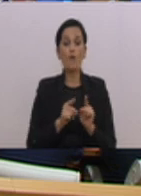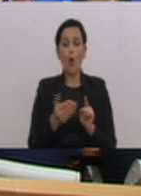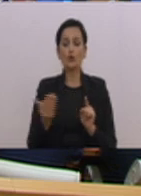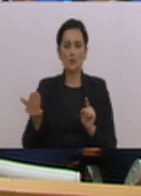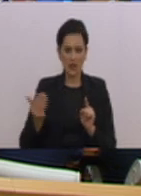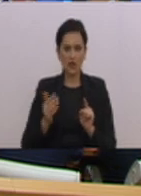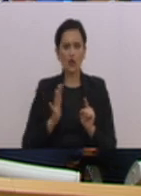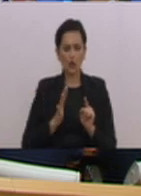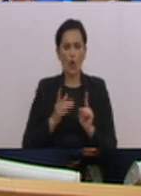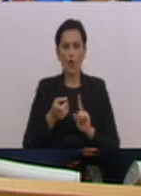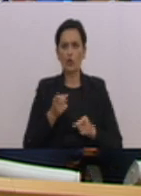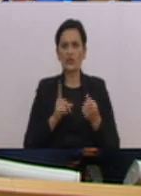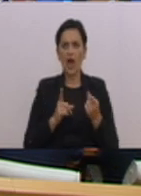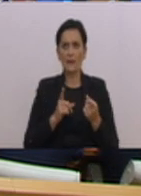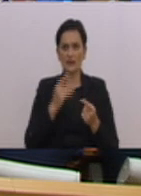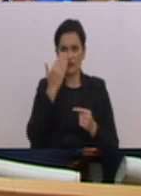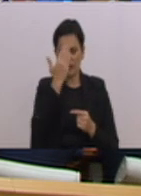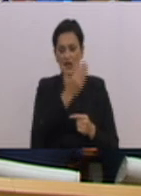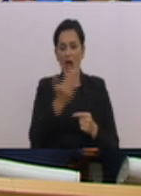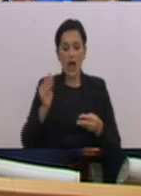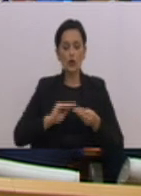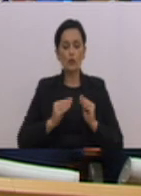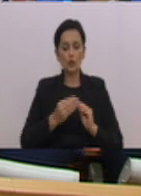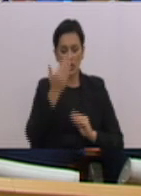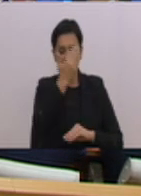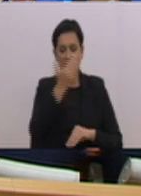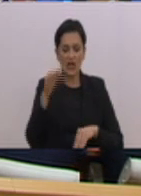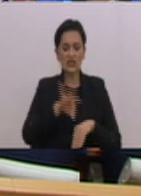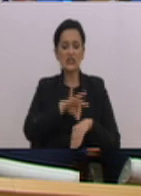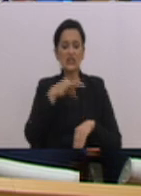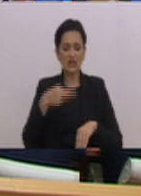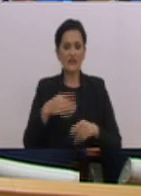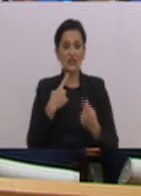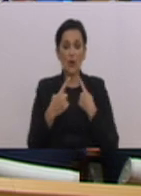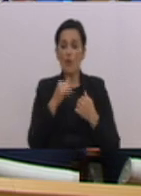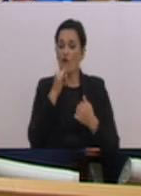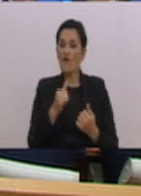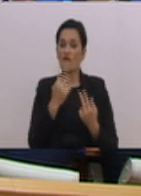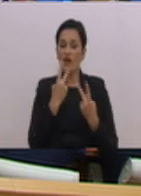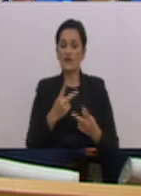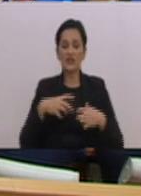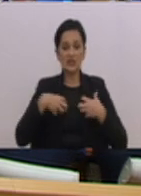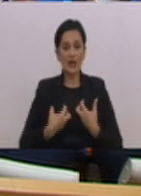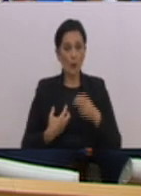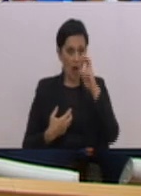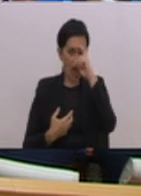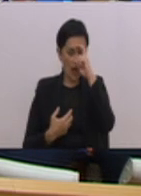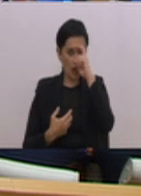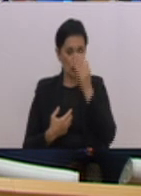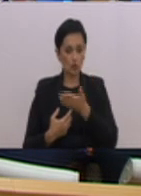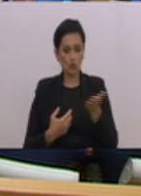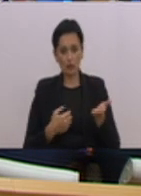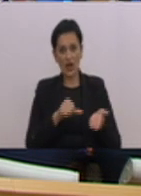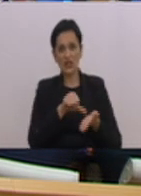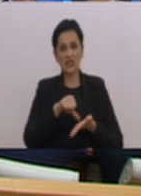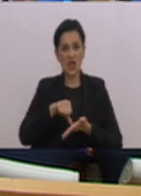Onamtulat, halkis problema ze da halkis atkivarze saubari, rasats urkhedav samtsukharot khelisuflebis